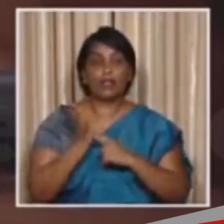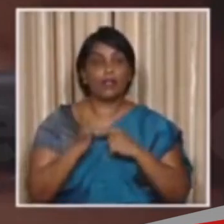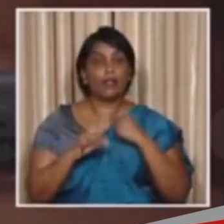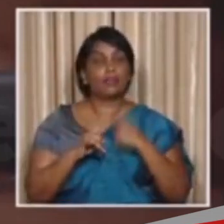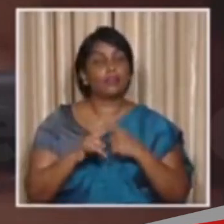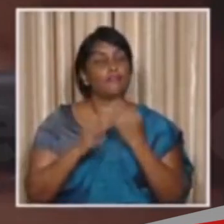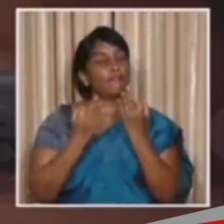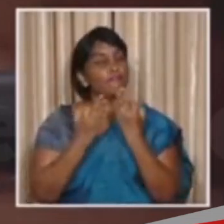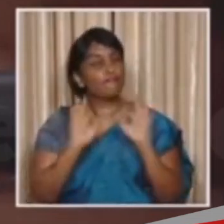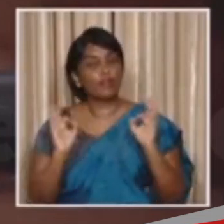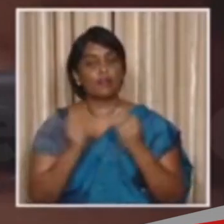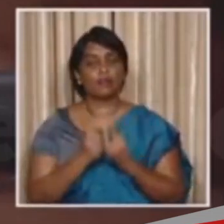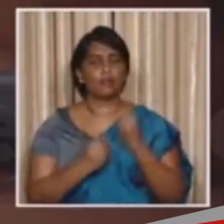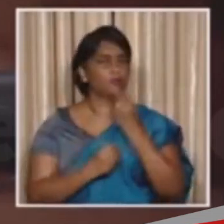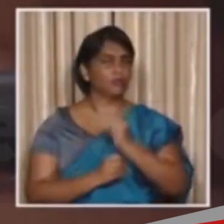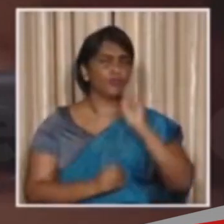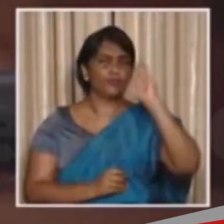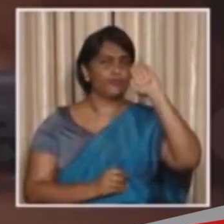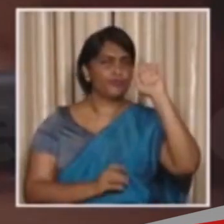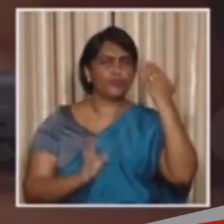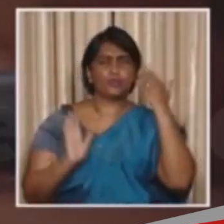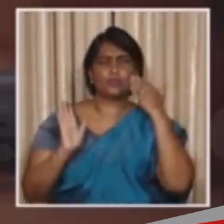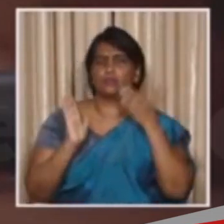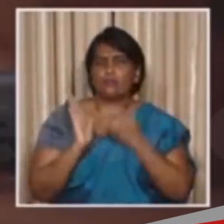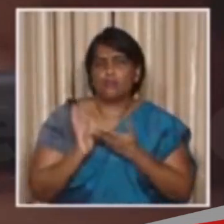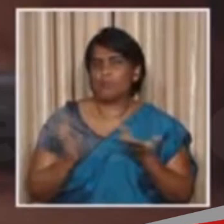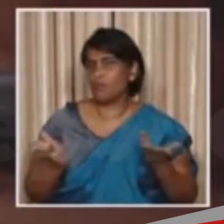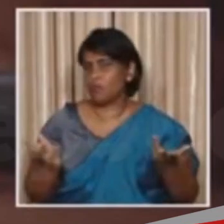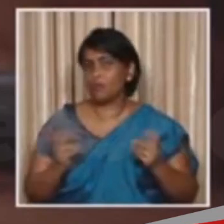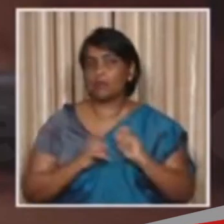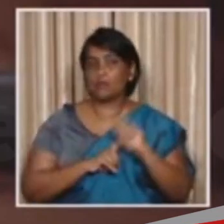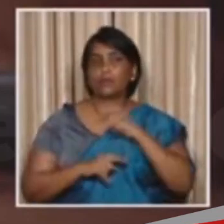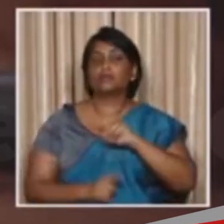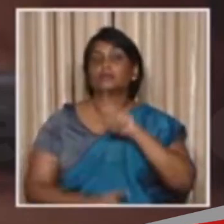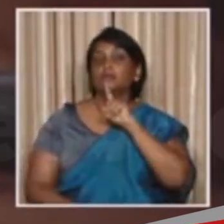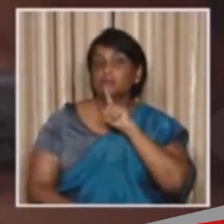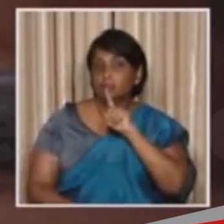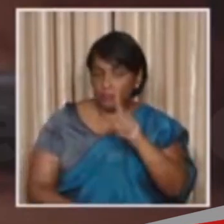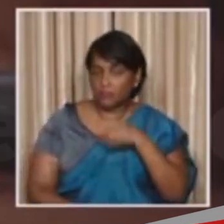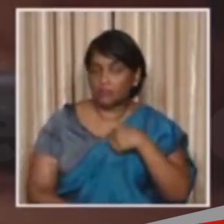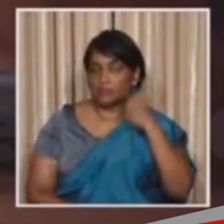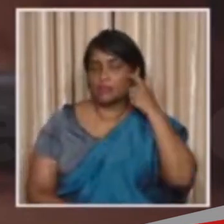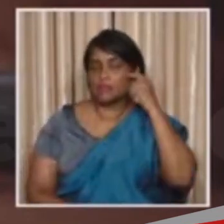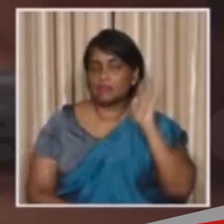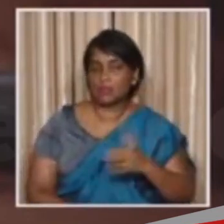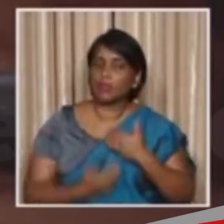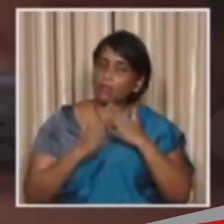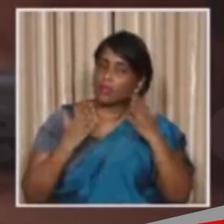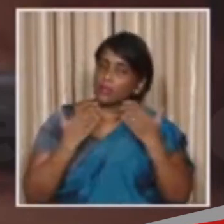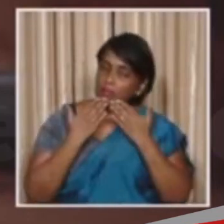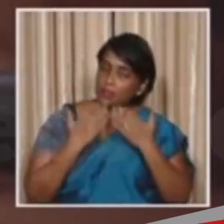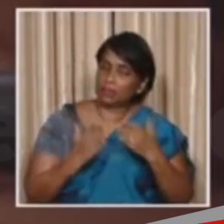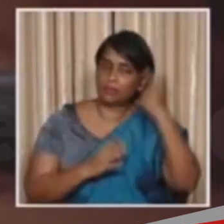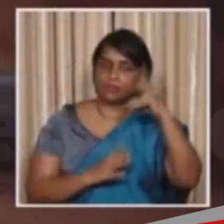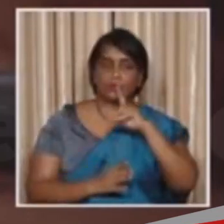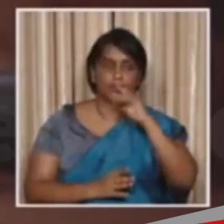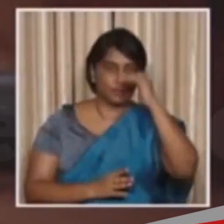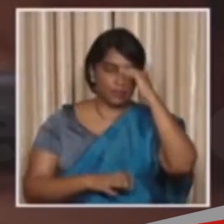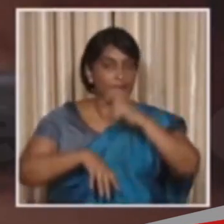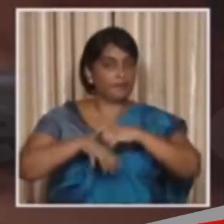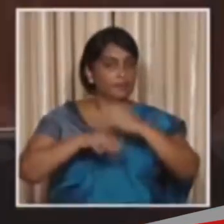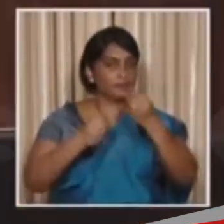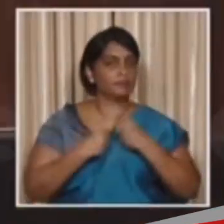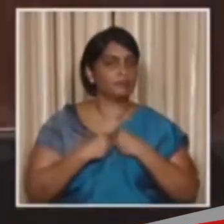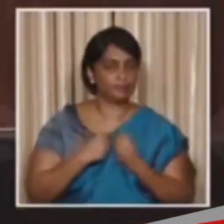සමාගම ලබා දීම සඳහා විශේෂ වූ කරුණු කවරේද කියලා මෙම සභාවට කරුණු ඉදිරිපත් කරනවා ඇතයි මා බලාපොරොත්තු වෙනවා. බොහොම ස්තුතියි ගරු නියෝජ්‍ය කතානායකතුමනි මේ අවස්ථාව ලබා